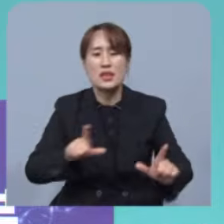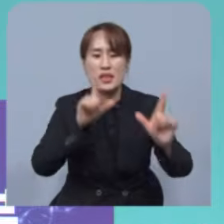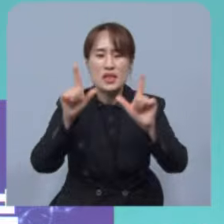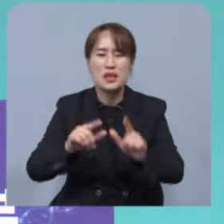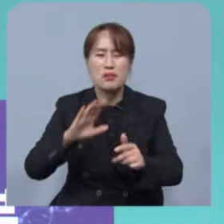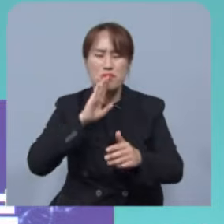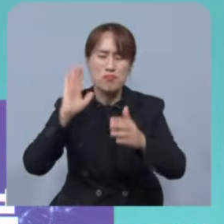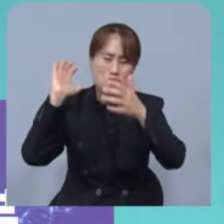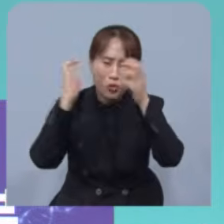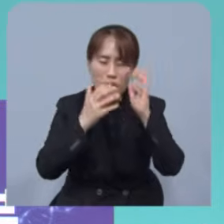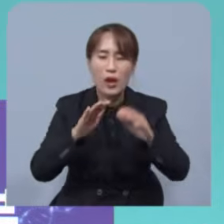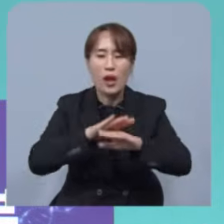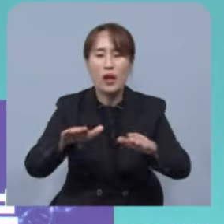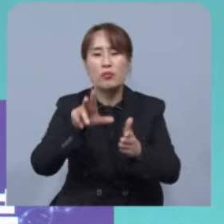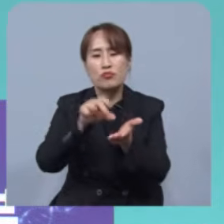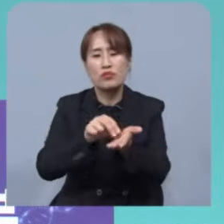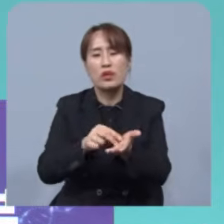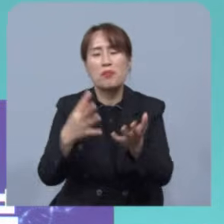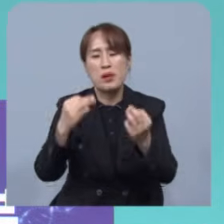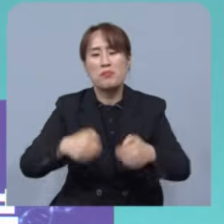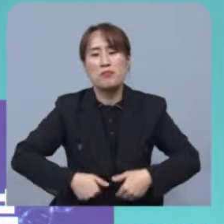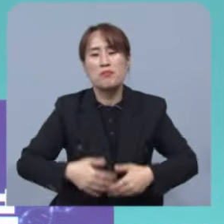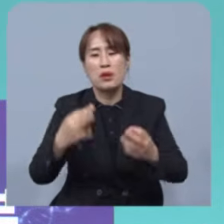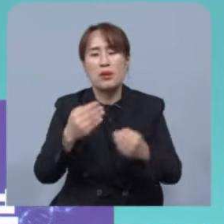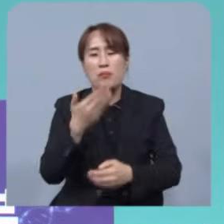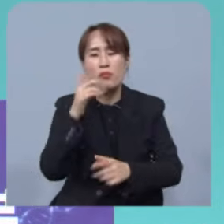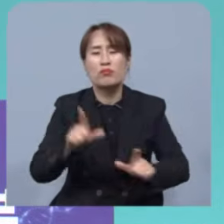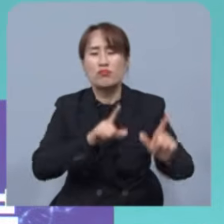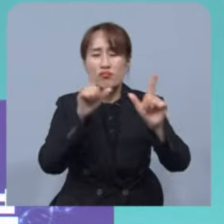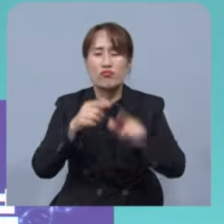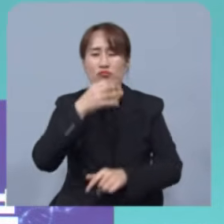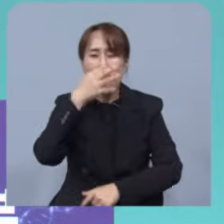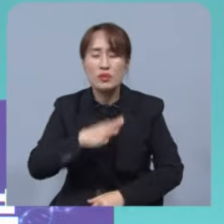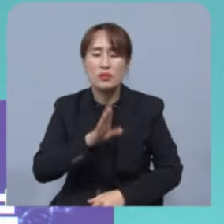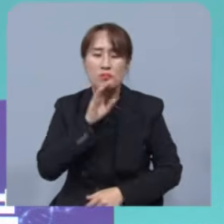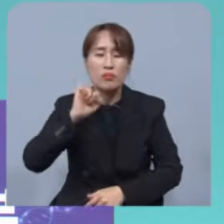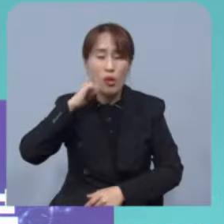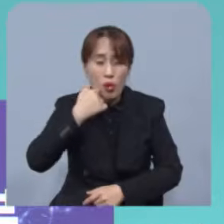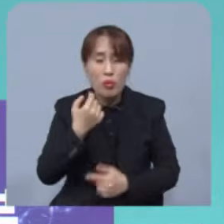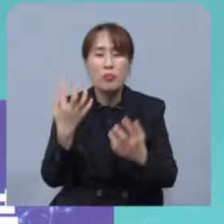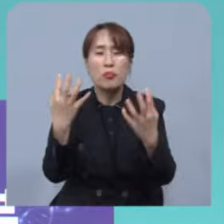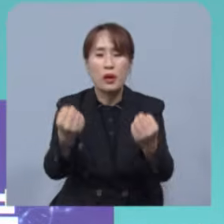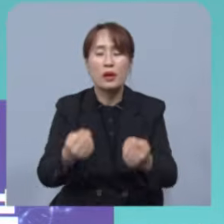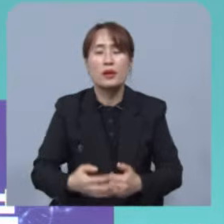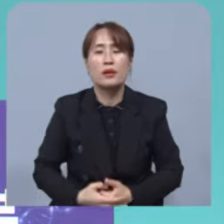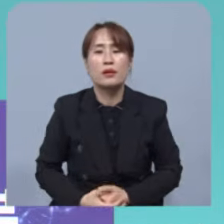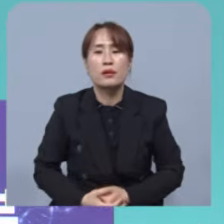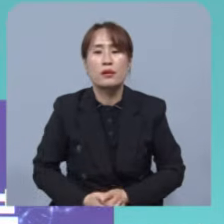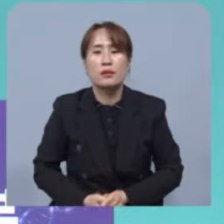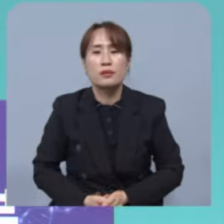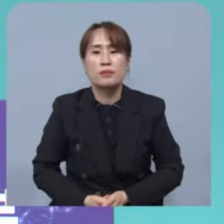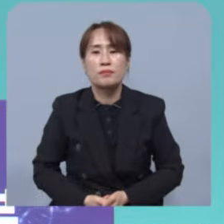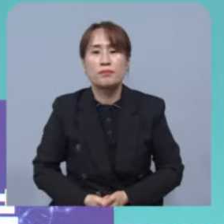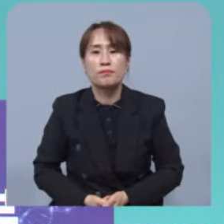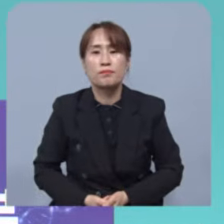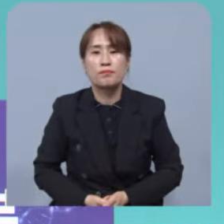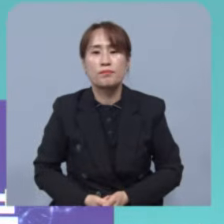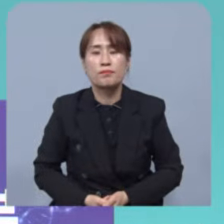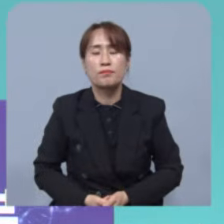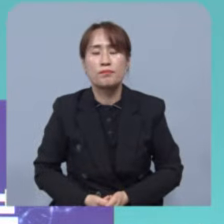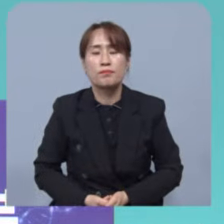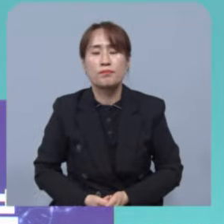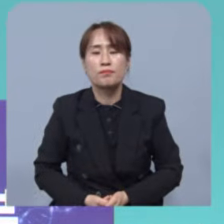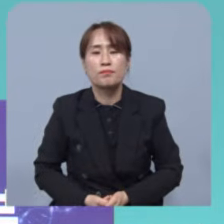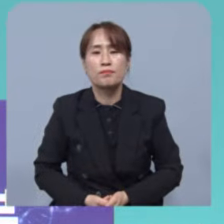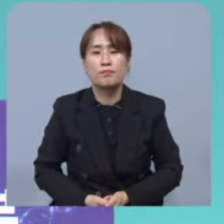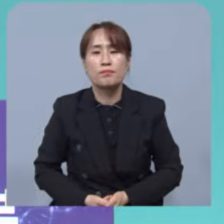게 복잡하고 또 먹고 사는 것도 힘들고 어려움도 많은 게 현실이니까 하실 얘기도